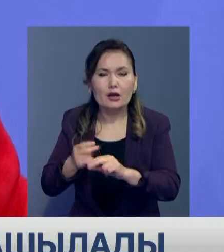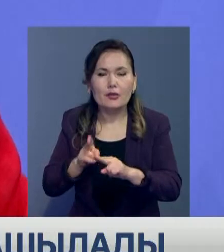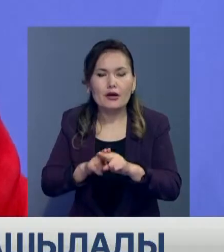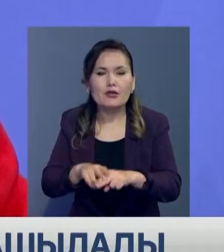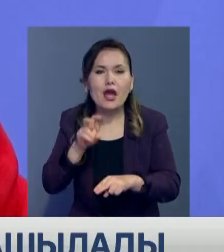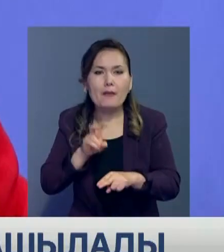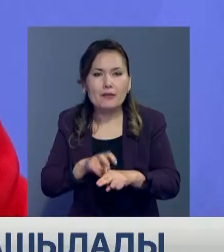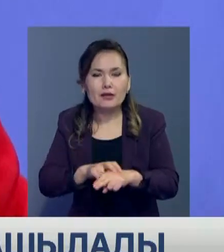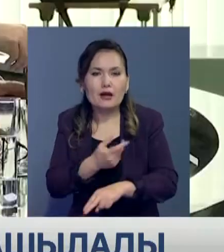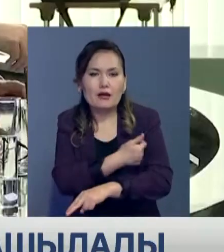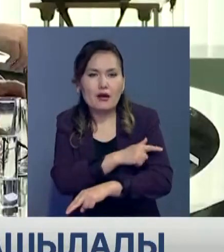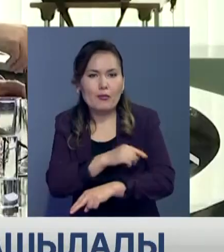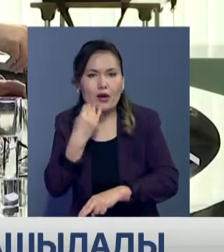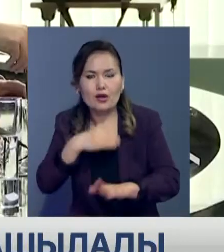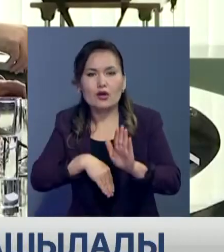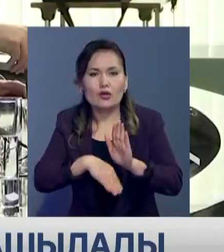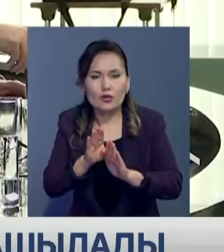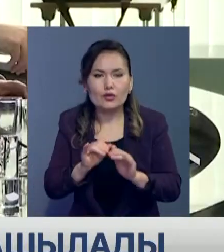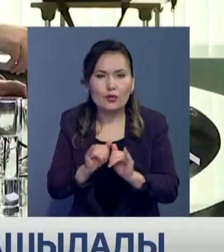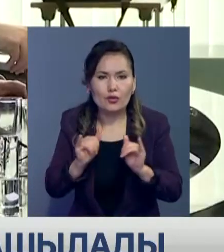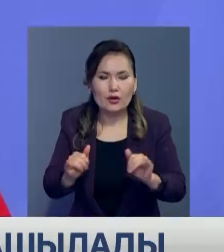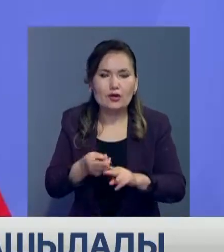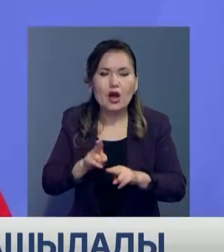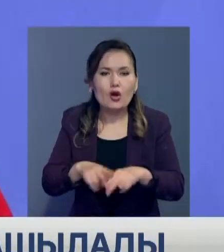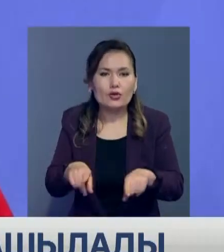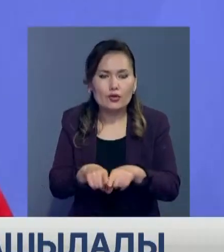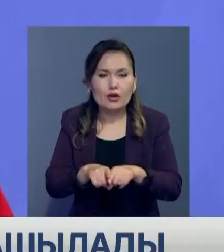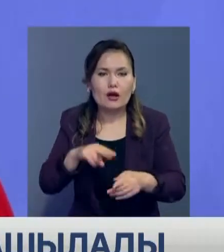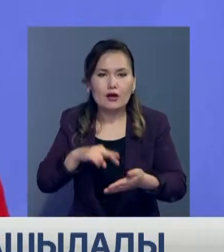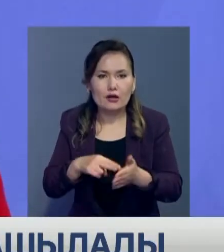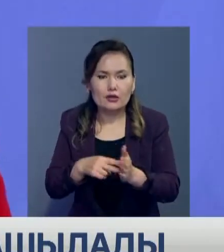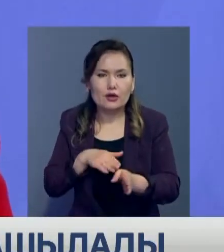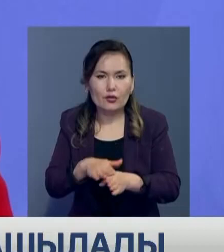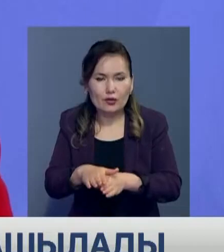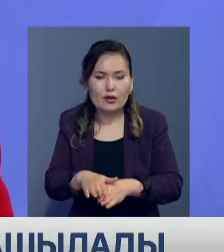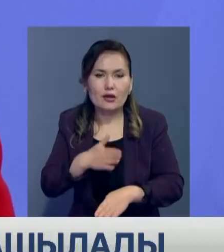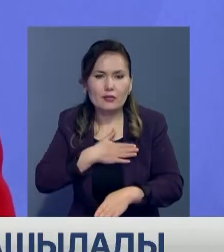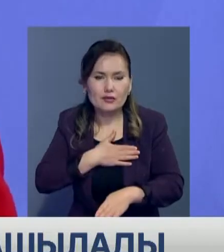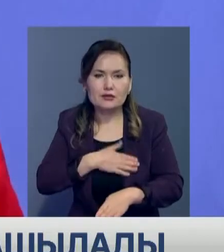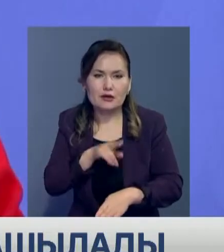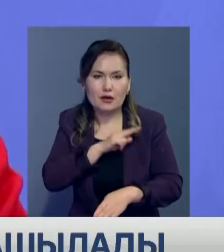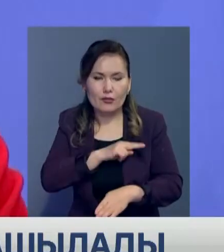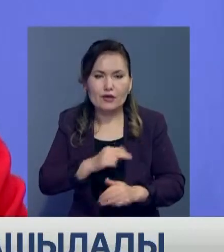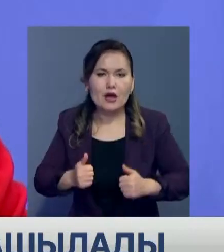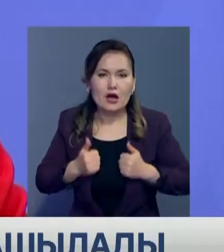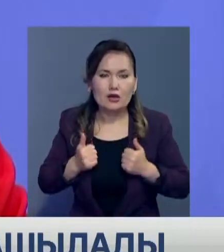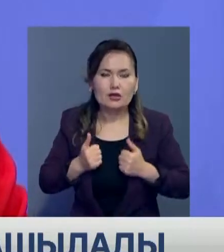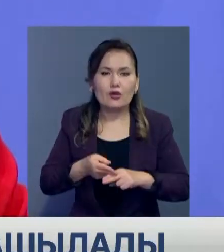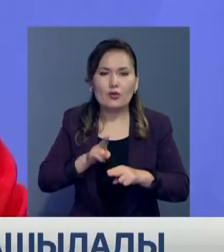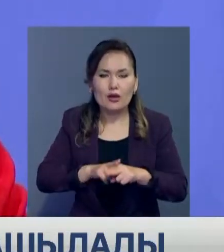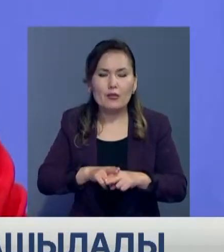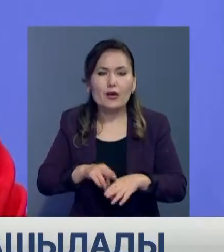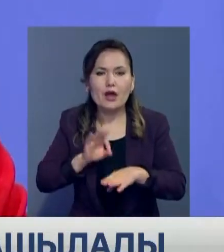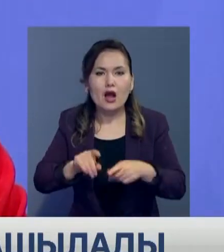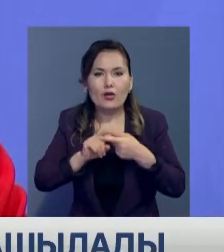медициналық жүйемізді шамадан артық қысымнан сақтап қалу секілді көздеген мақсатымызға жеттік деуге болады. Тап осы сәтте